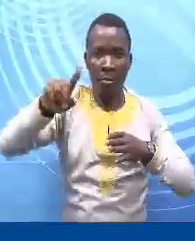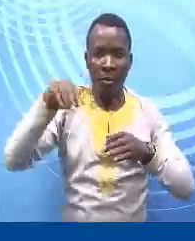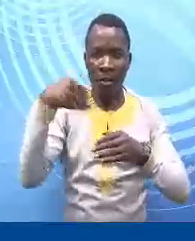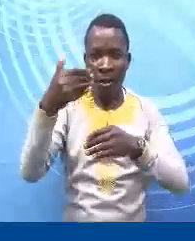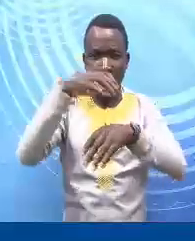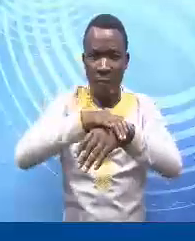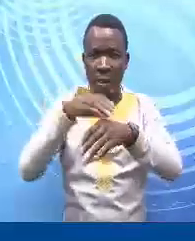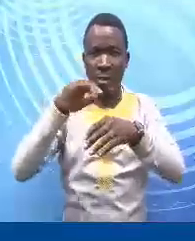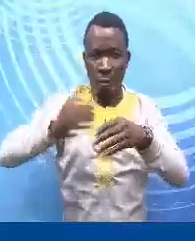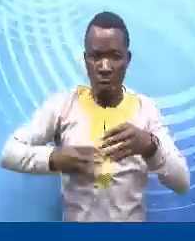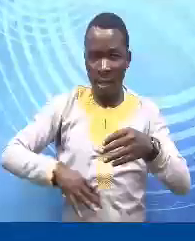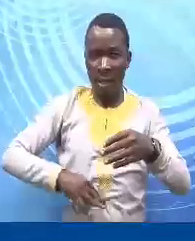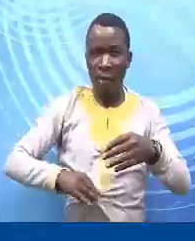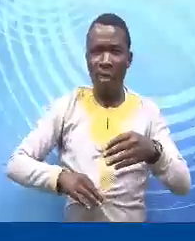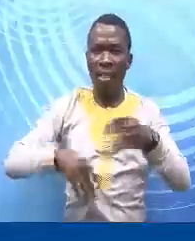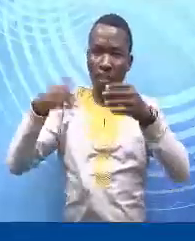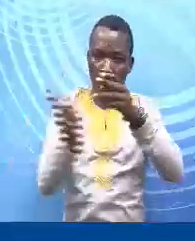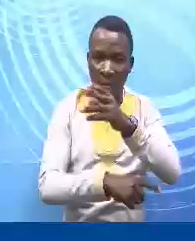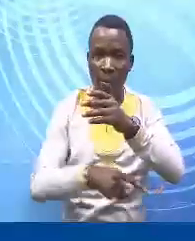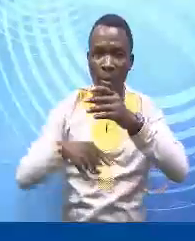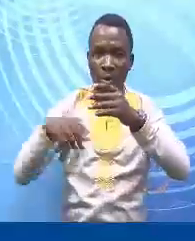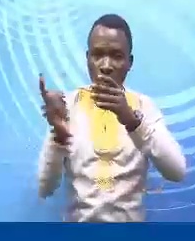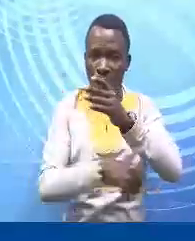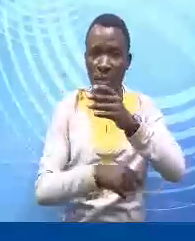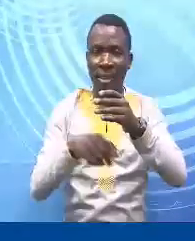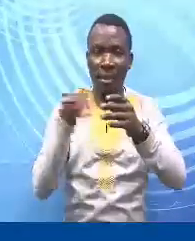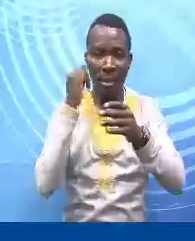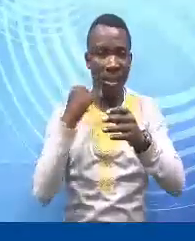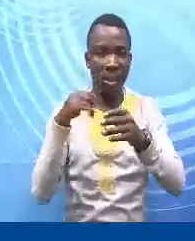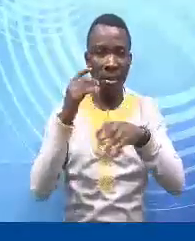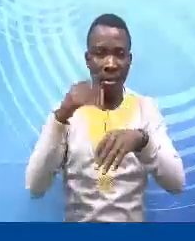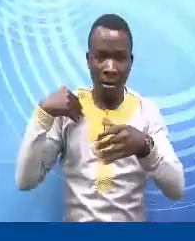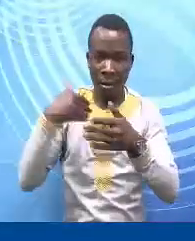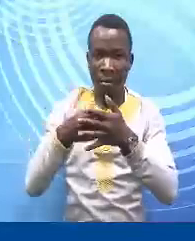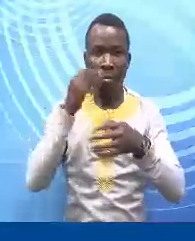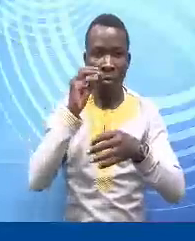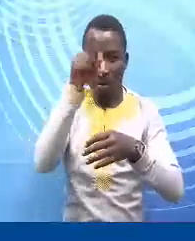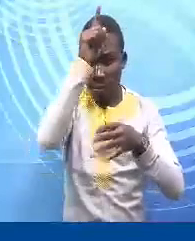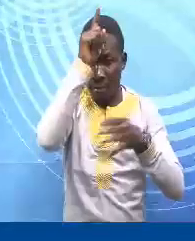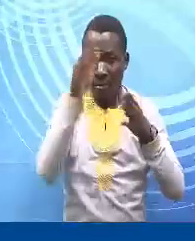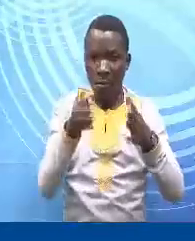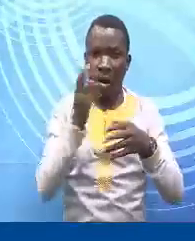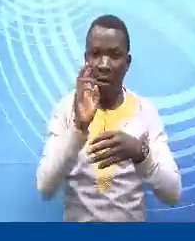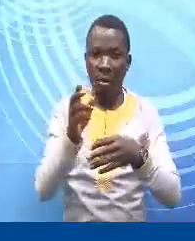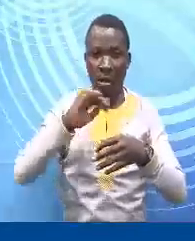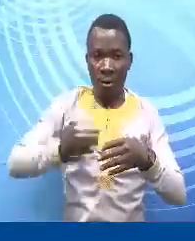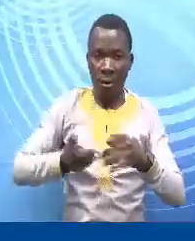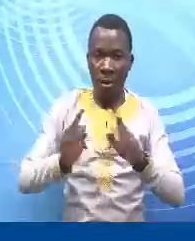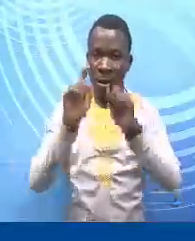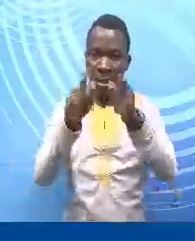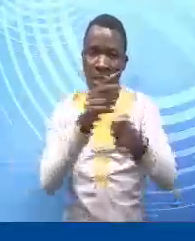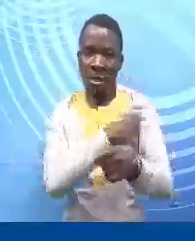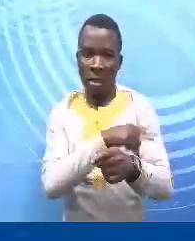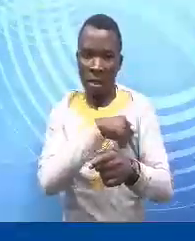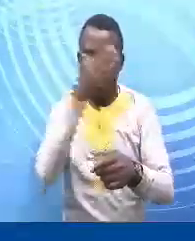bagafata umugore we warutwite ngo so kumuhondagura bakivayo ubwo twageraga mu rugo rw'uyu muturage twasanze umugore we yagiye kwa muganga ngo